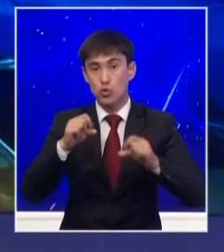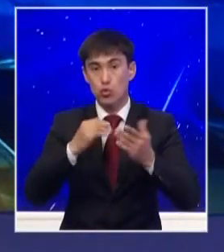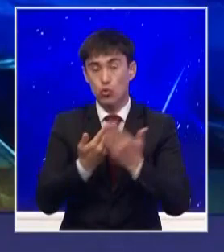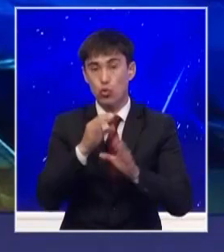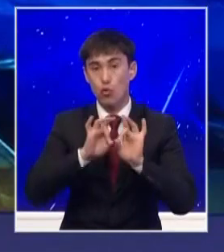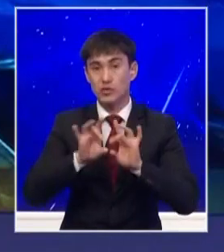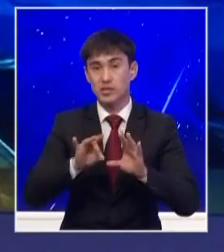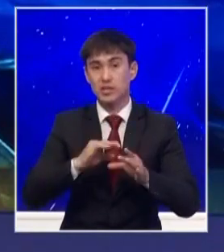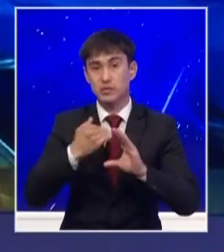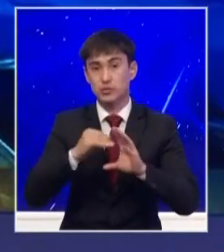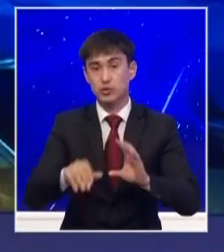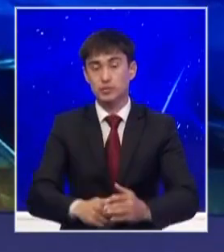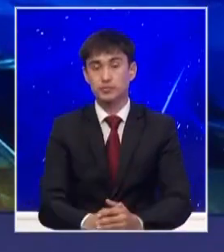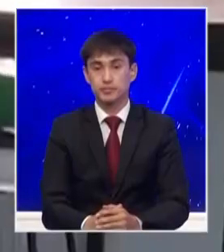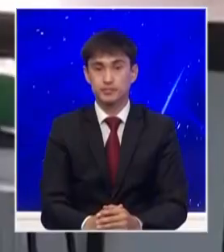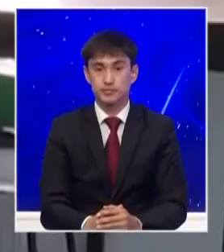далее в сюжете.